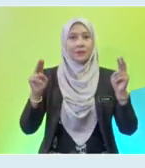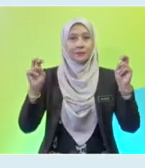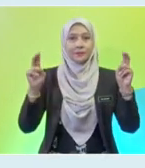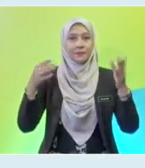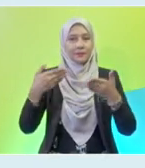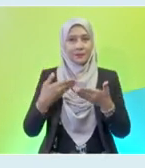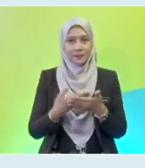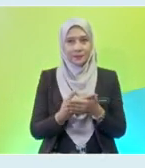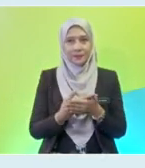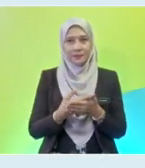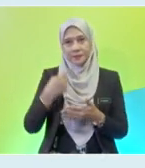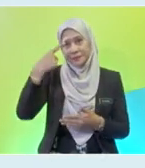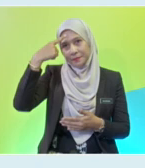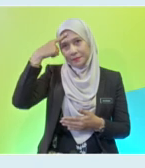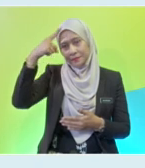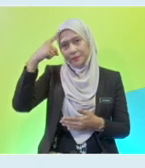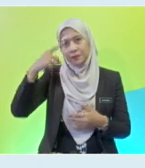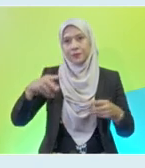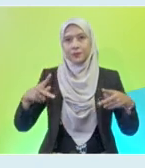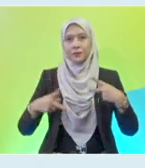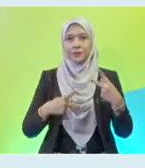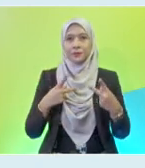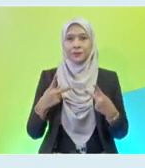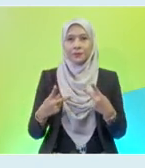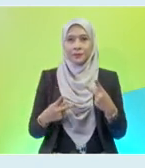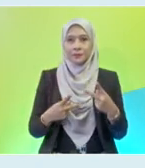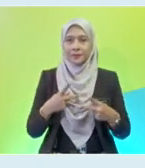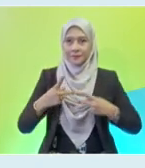mungkin raja-raja perlu lebih